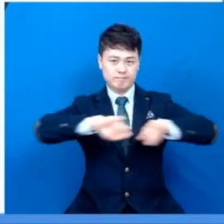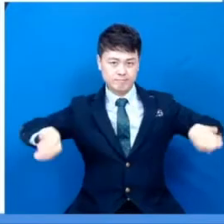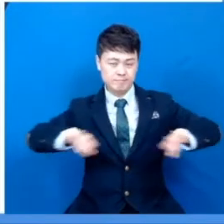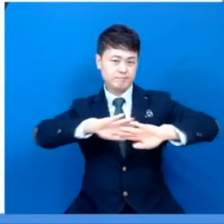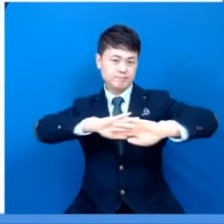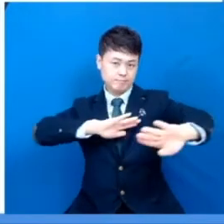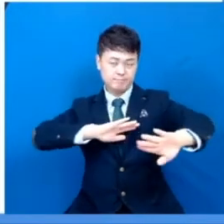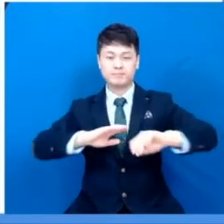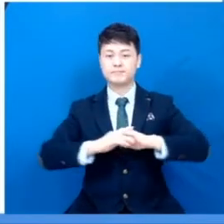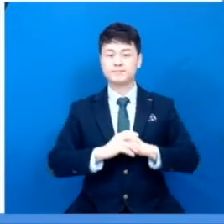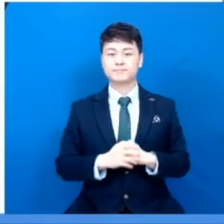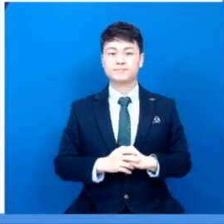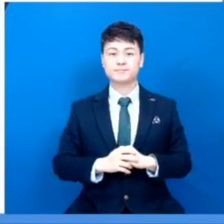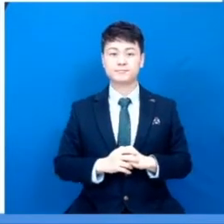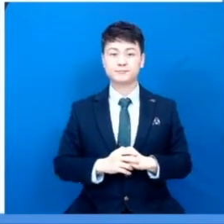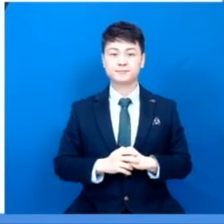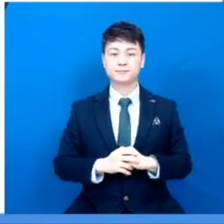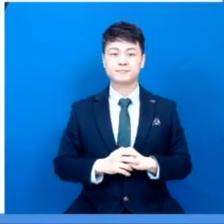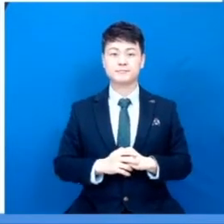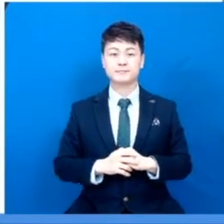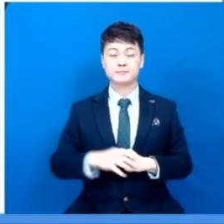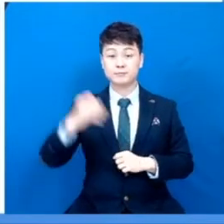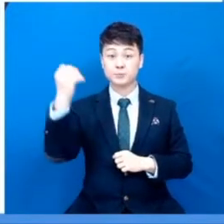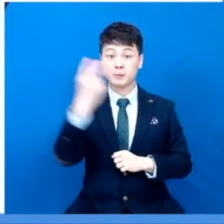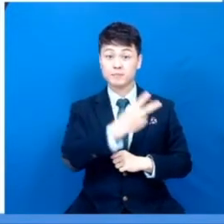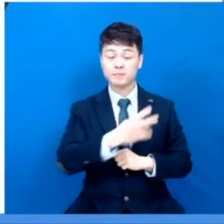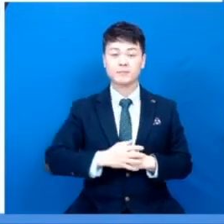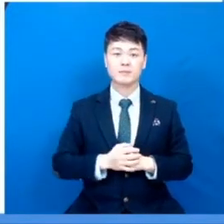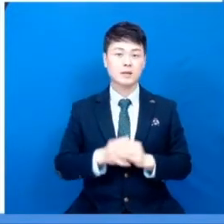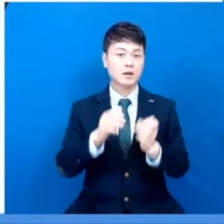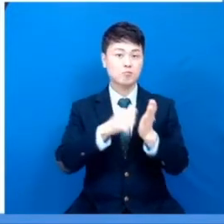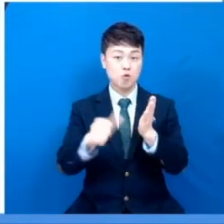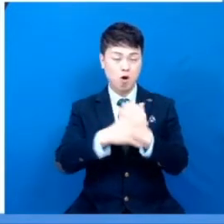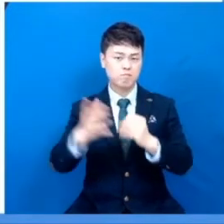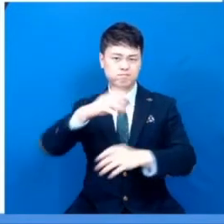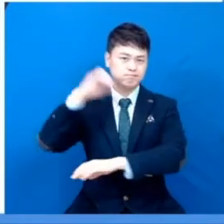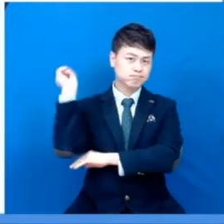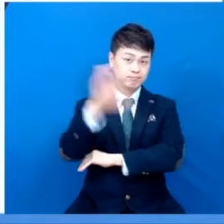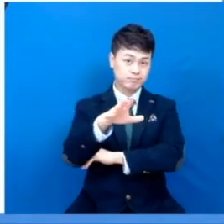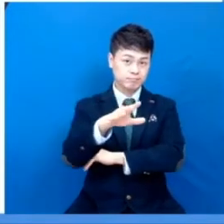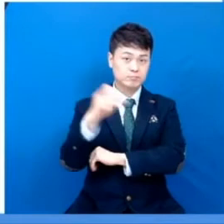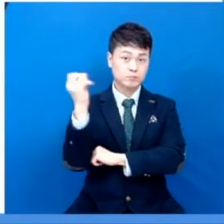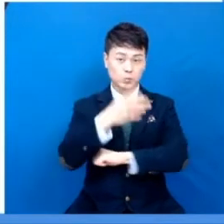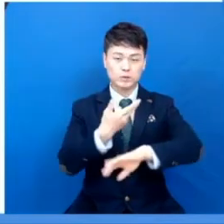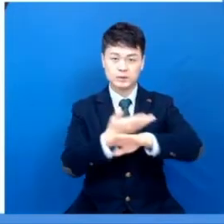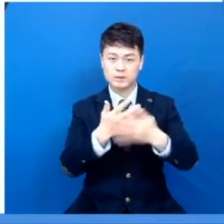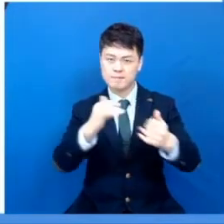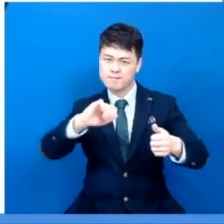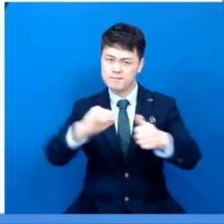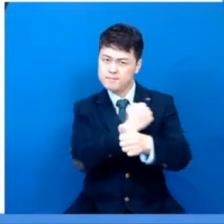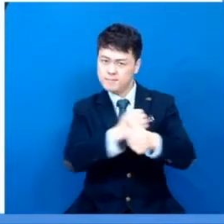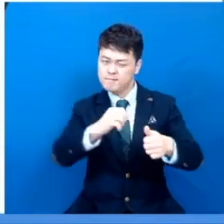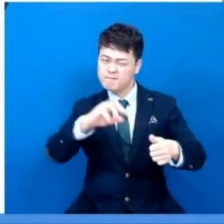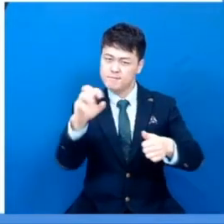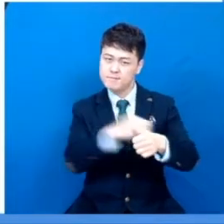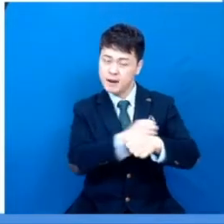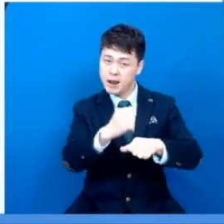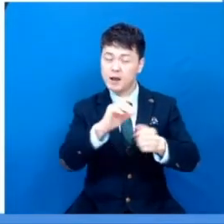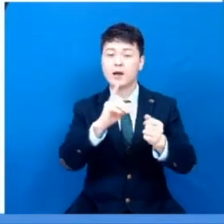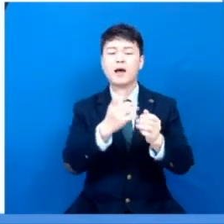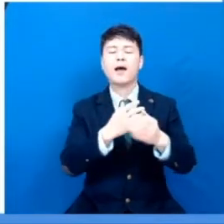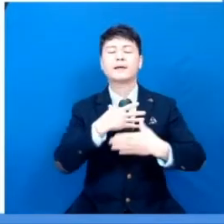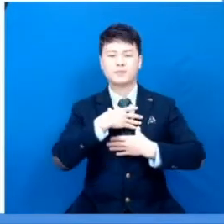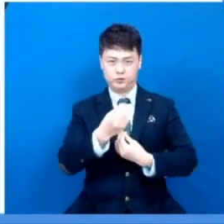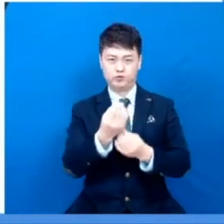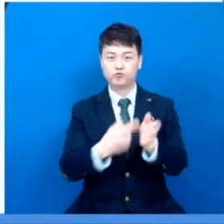고정 시켰습니다 그리고 물건을 던지거나 타이가 있는 이용 인들의 안전을